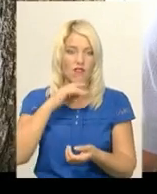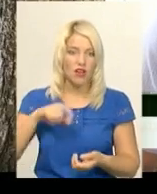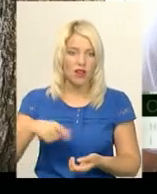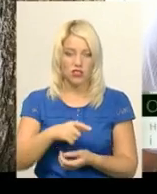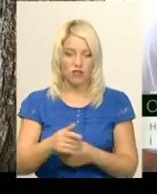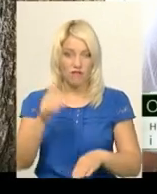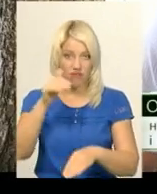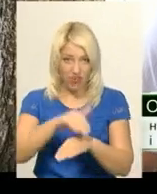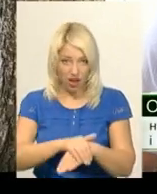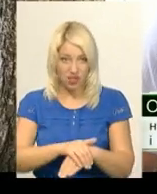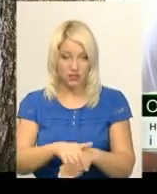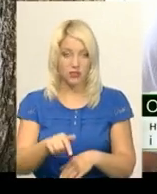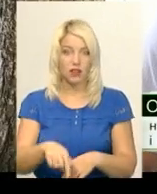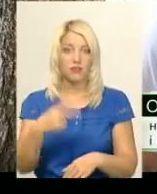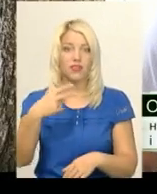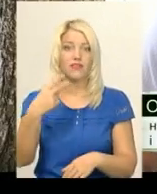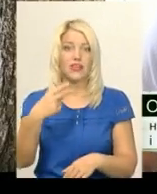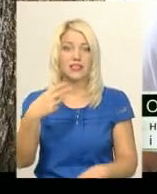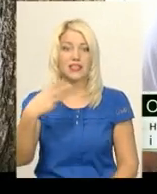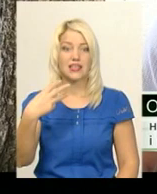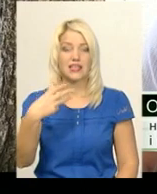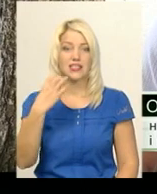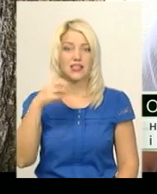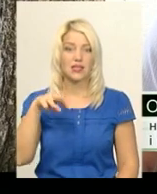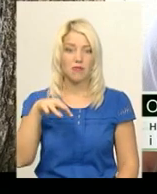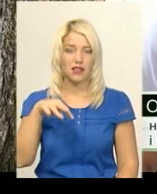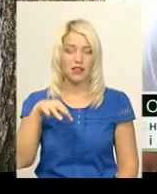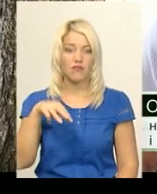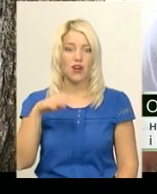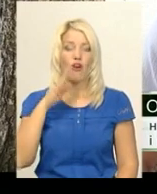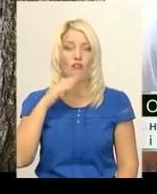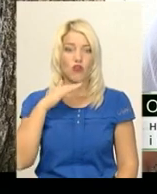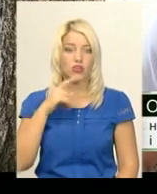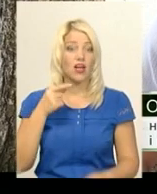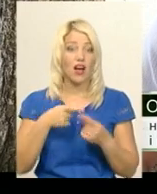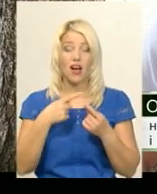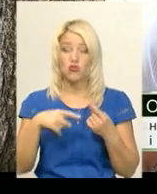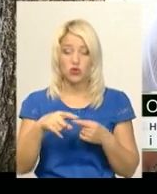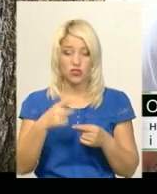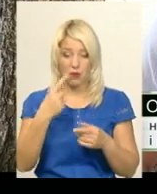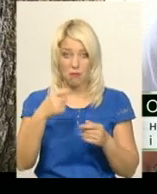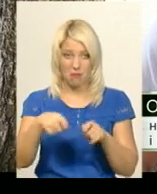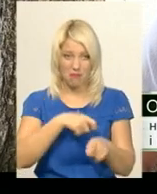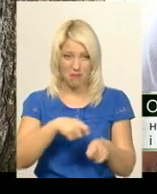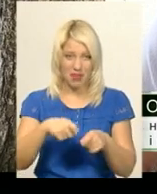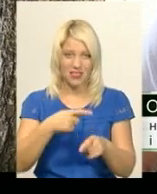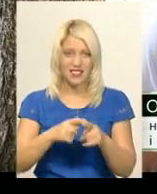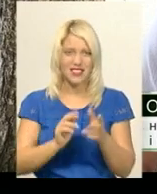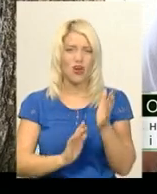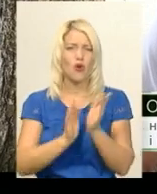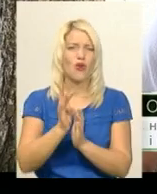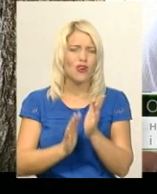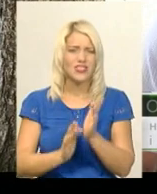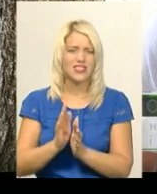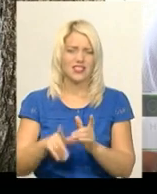факт, що там буквально 20-30 сантиметрів води нашого південного буга, а решта десь біля метра – це рослинність,